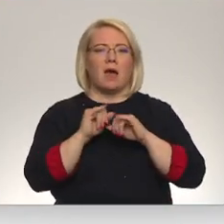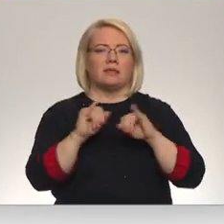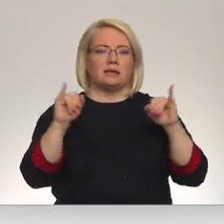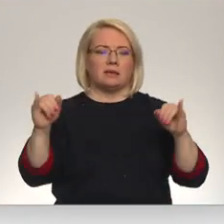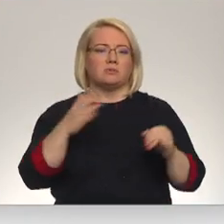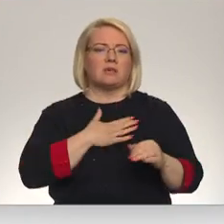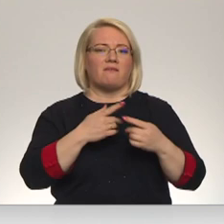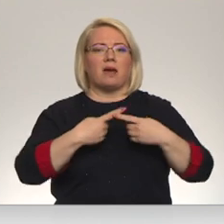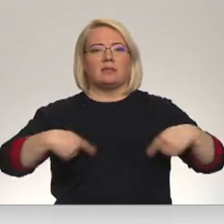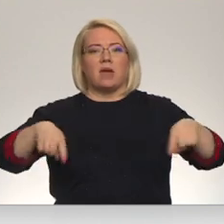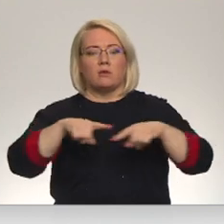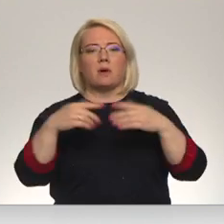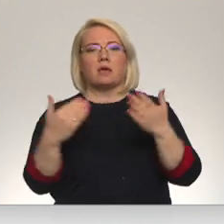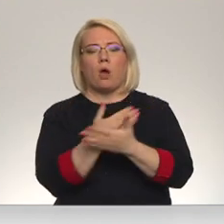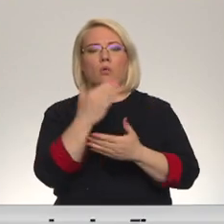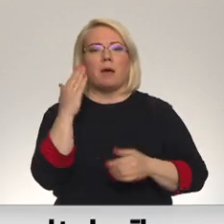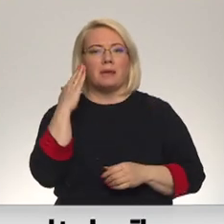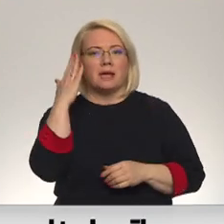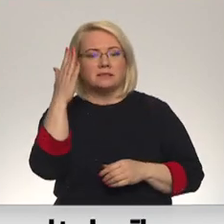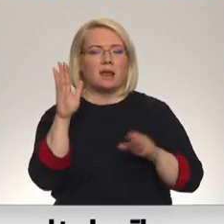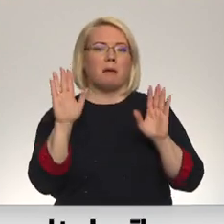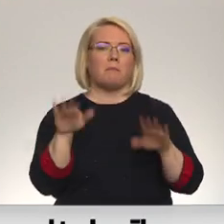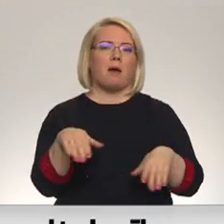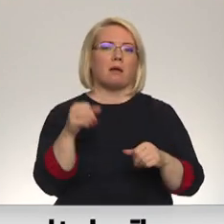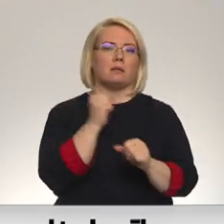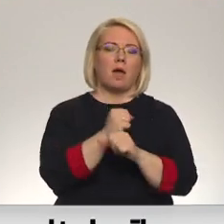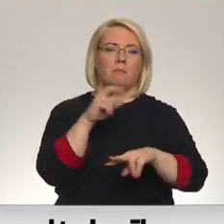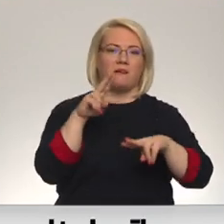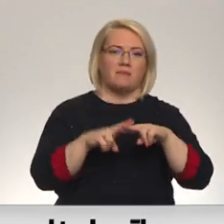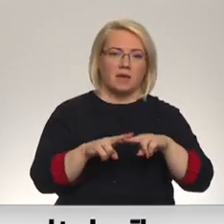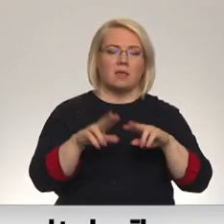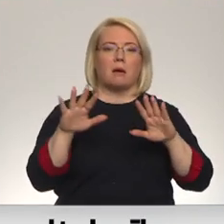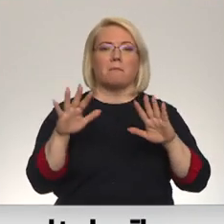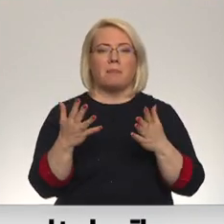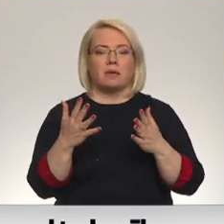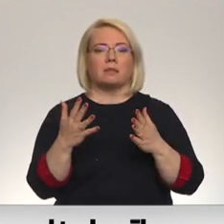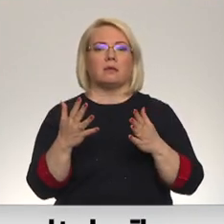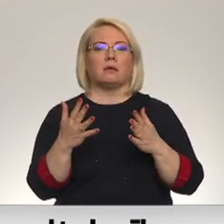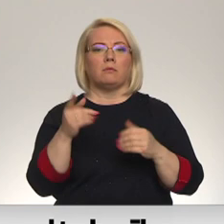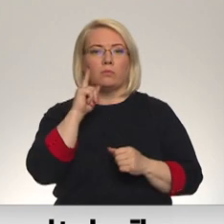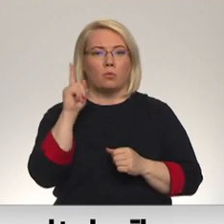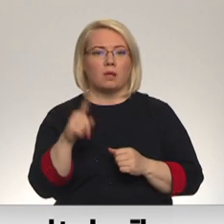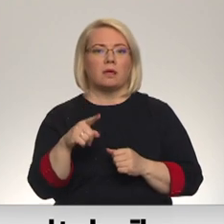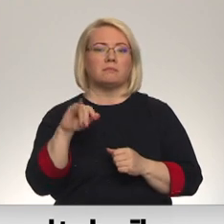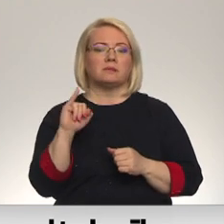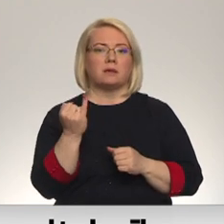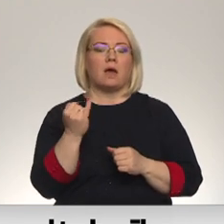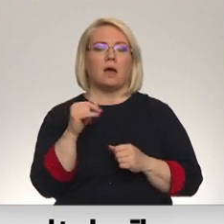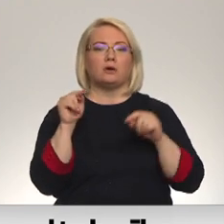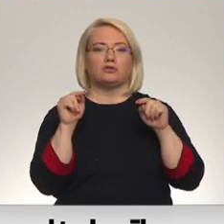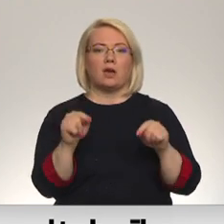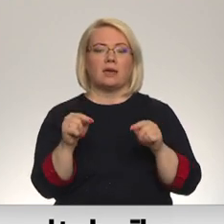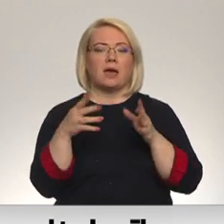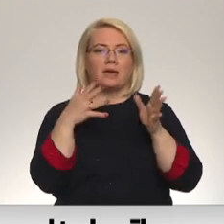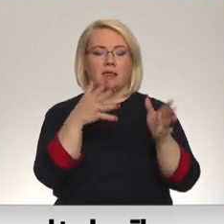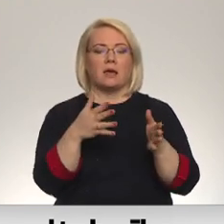par kaut kādām jaunām iecerēm par darba vietām. Ja? Bet protams, ja šī